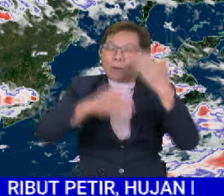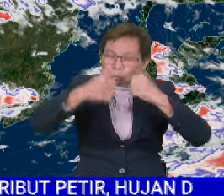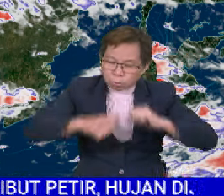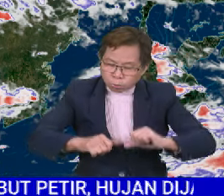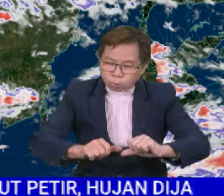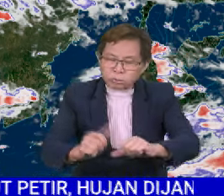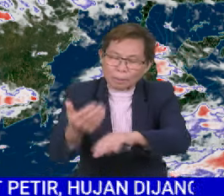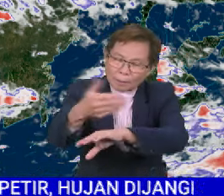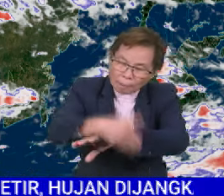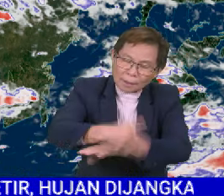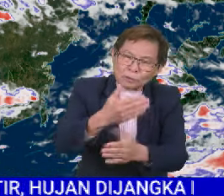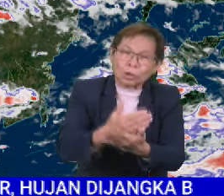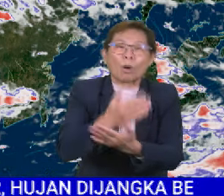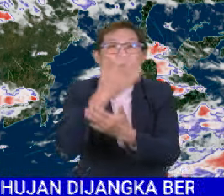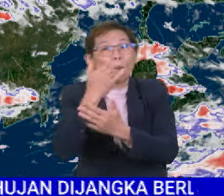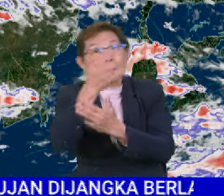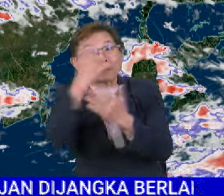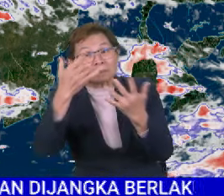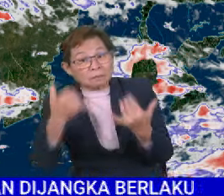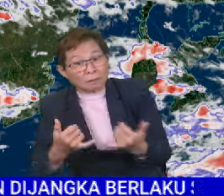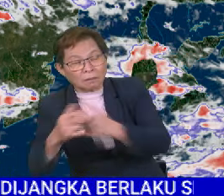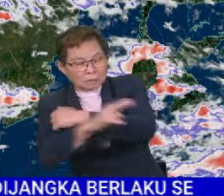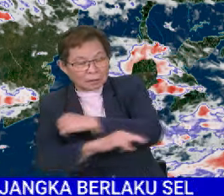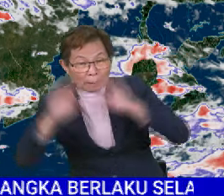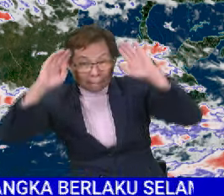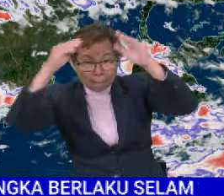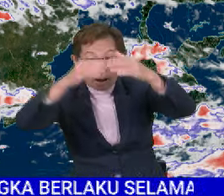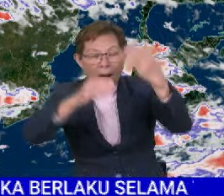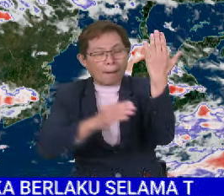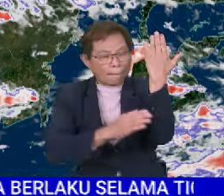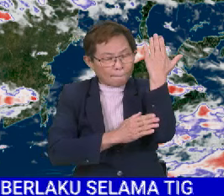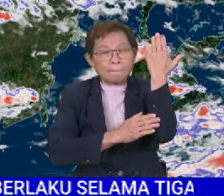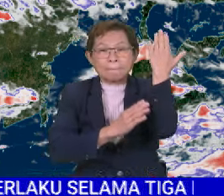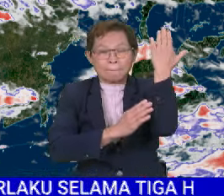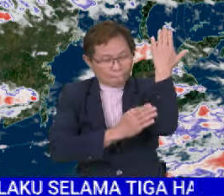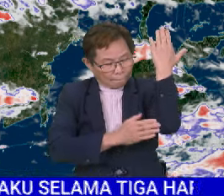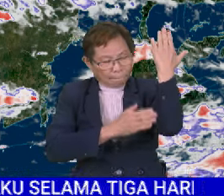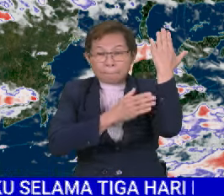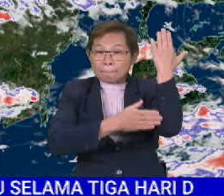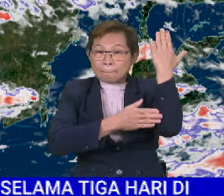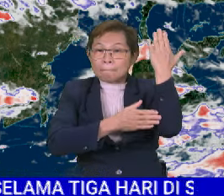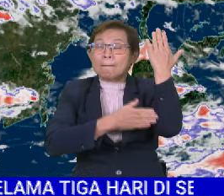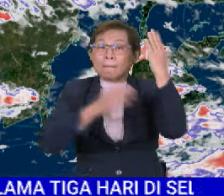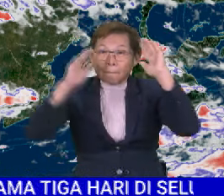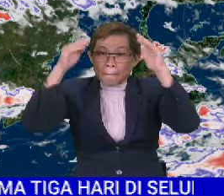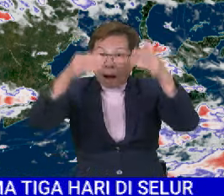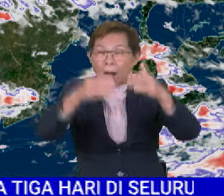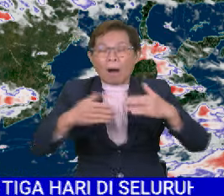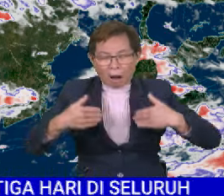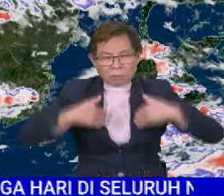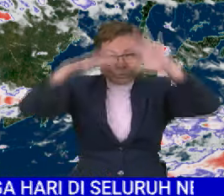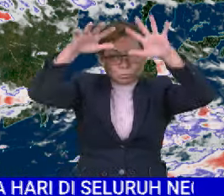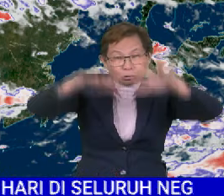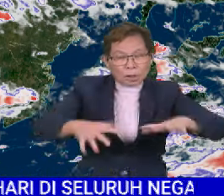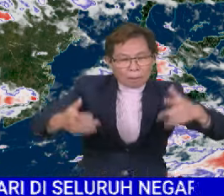ke lewat malam nanti. Memandangkan pada ketika ini di negeri Pahang, di bahagian barat di negeri Pahang masih lagi ada hujan, hujan yang berlaku,